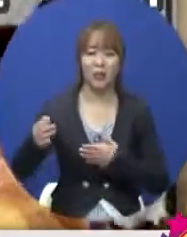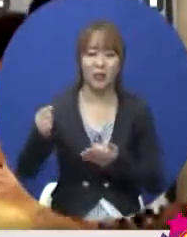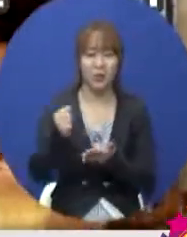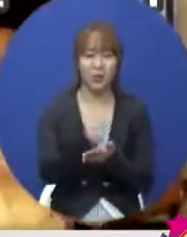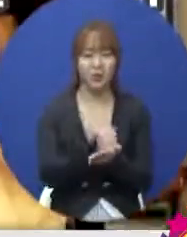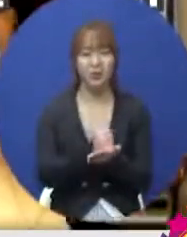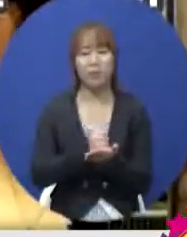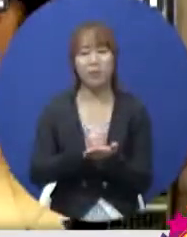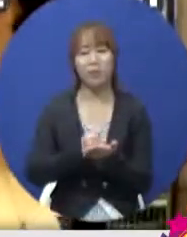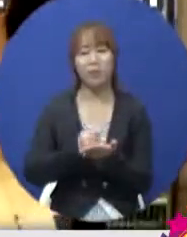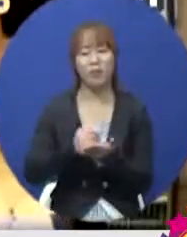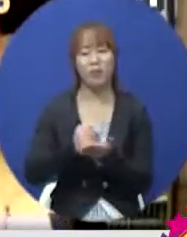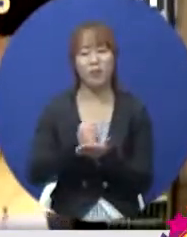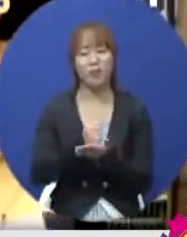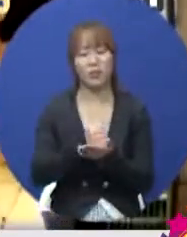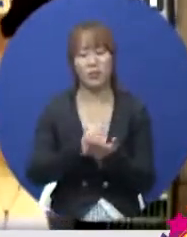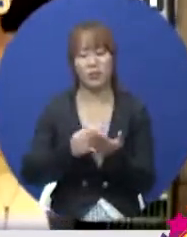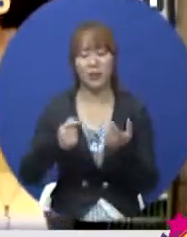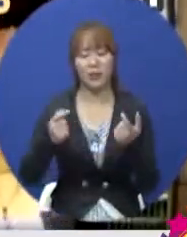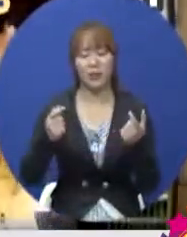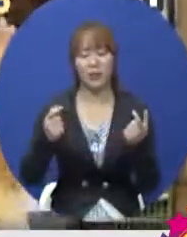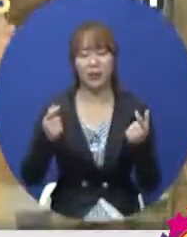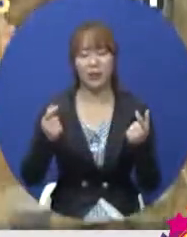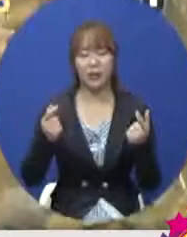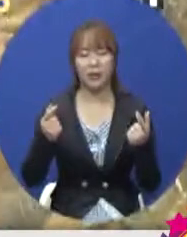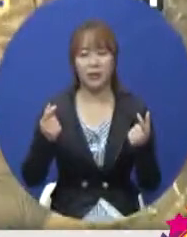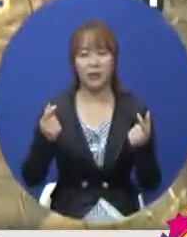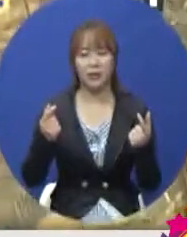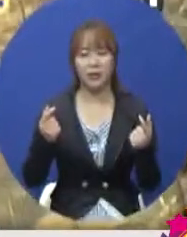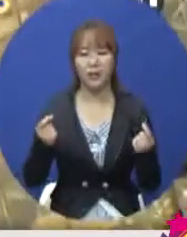너와 나 운명인 거야